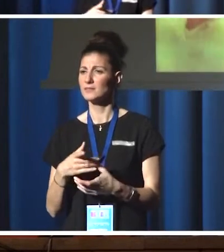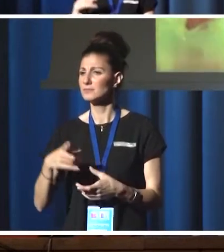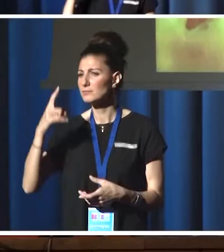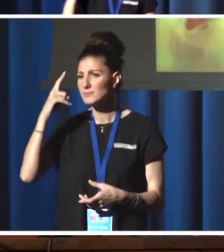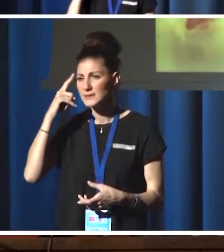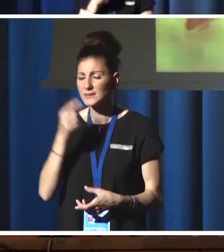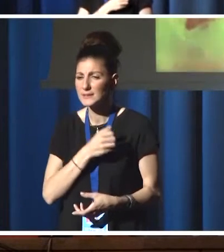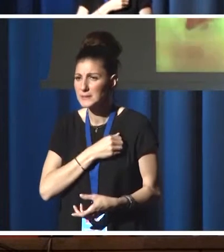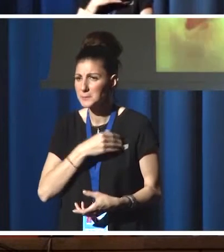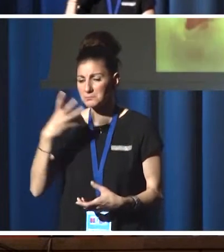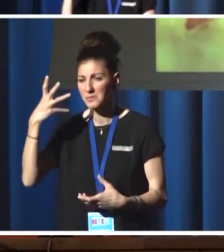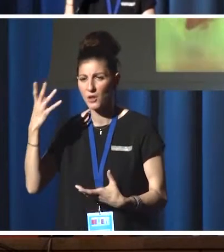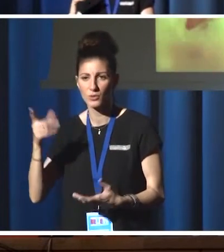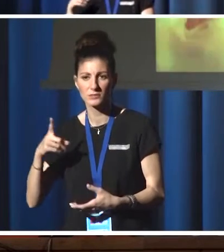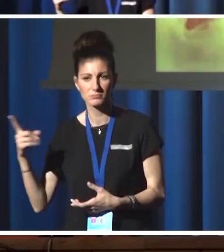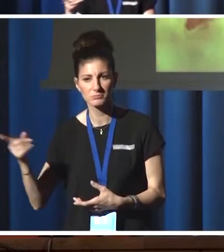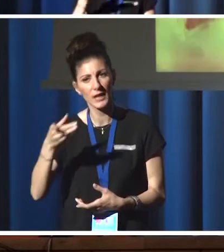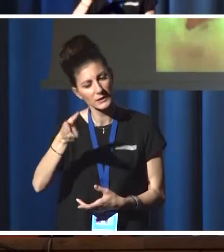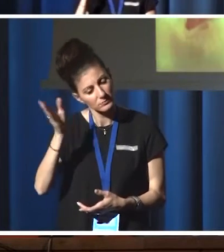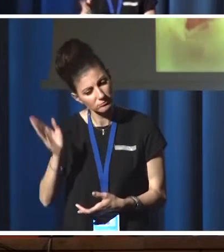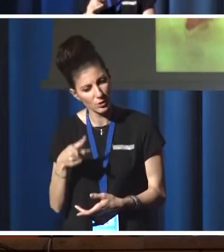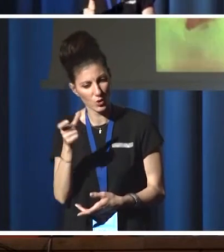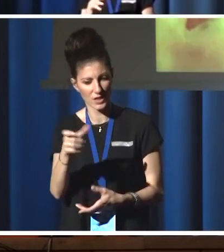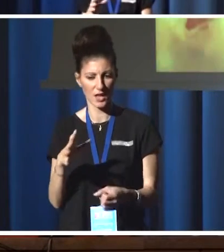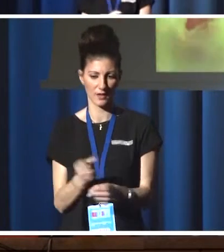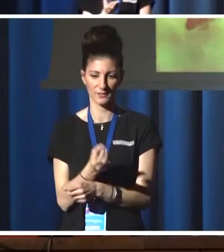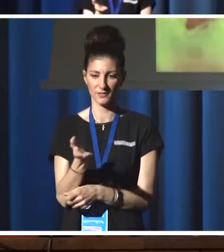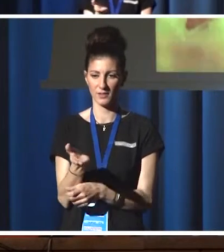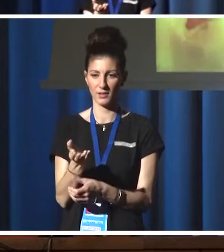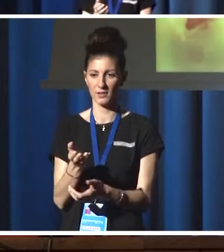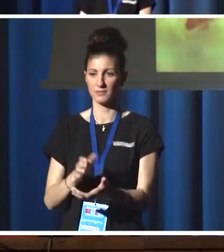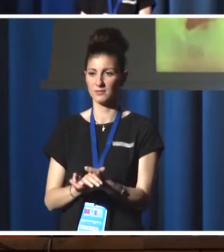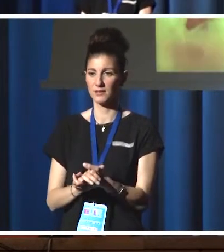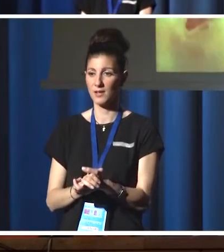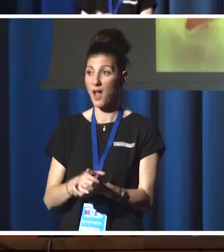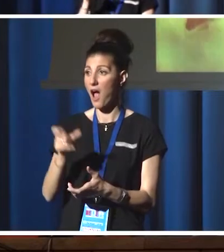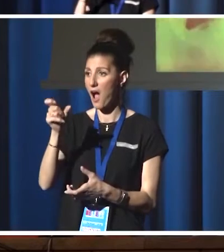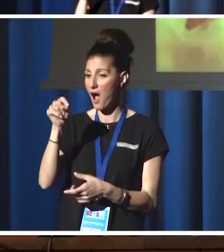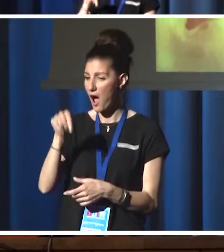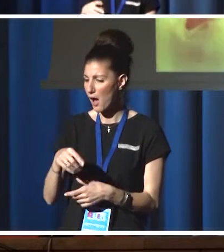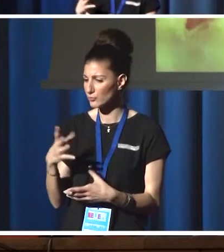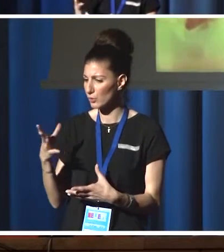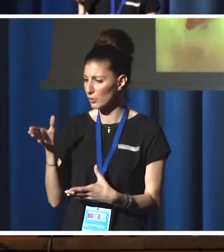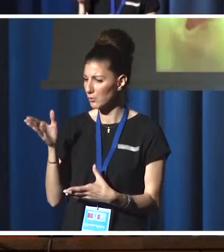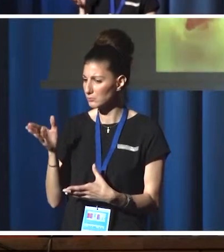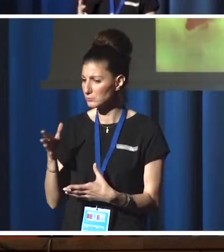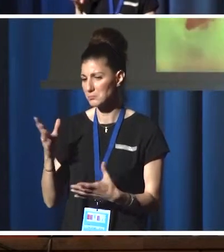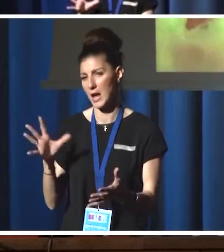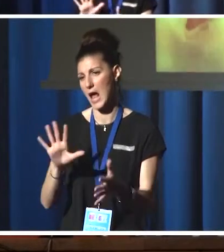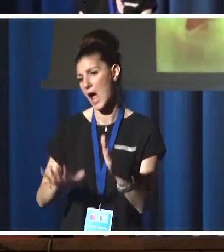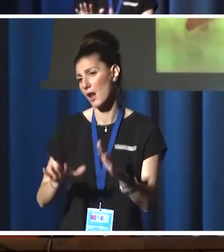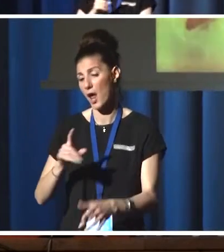τον εαυτό του θεωρεί αυτό που μπορεί να κάνει σύμφωνα με τις δυνατότητές